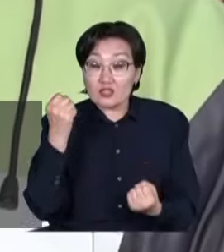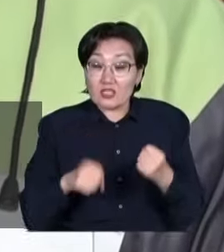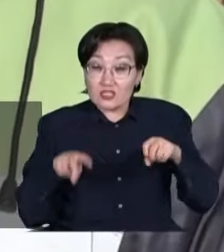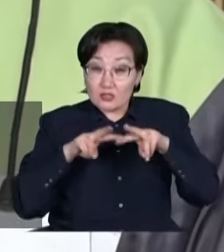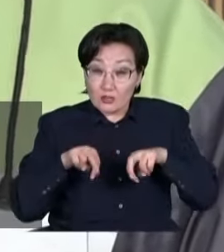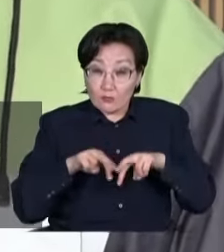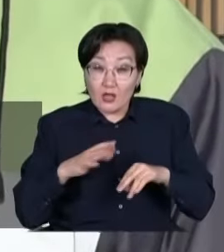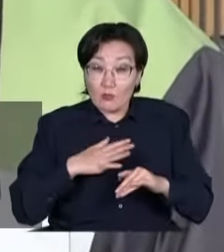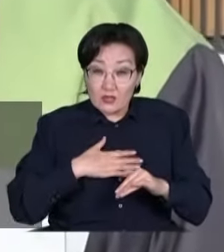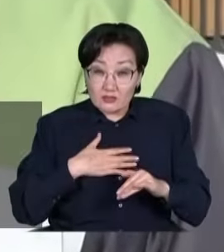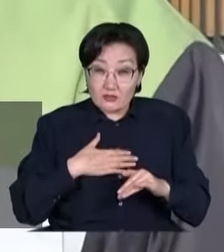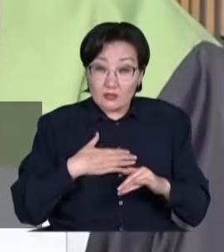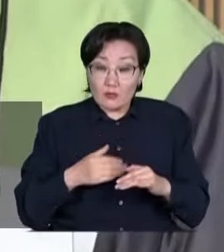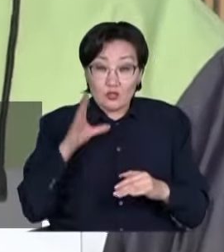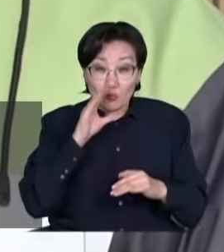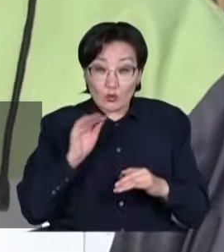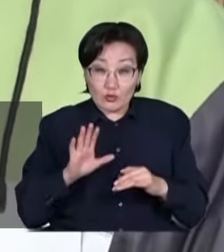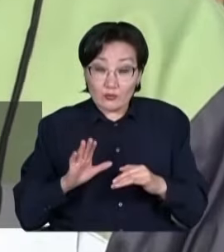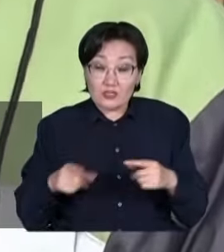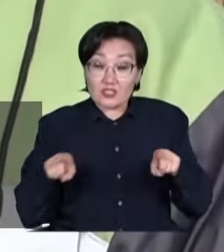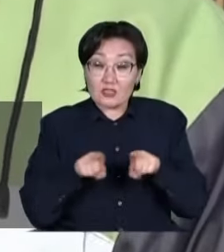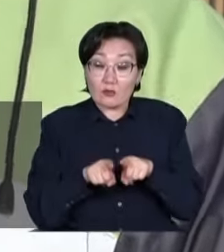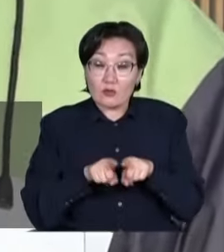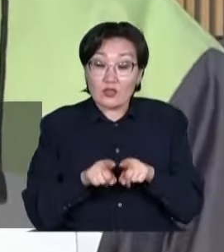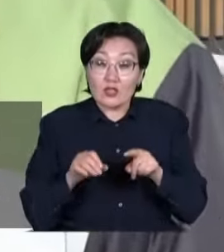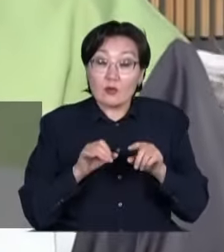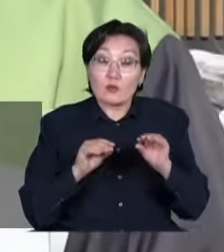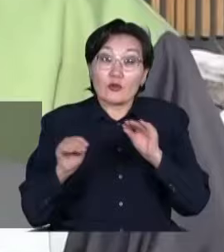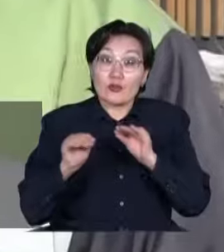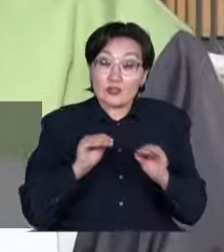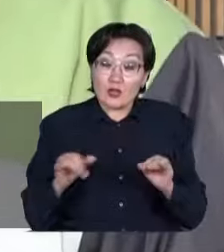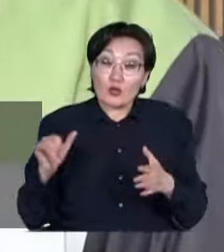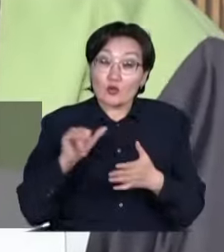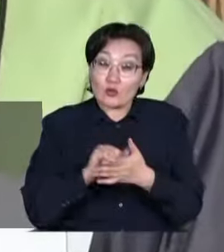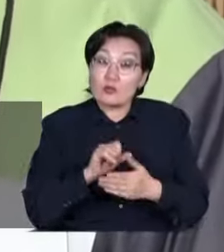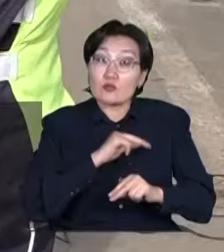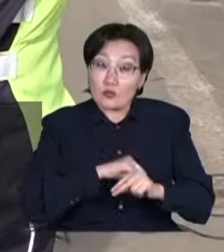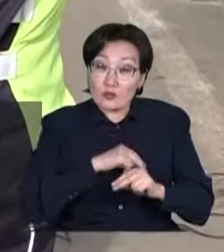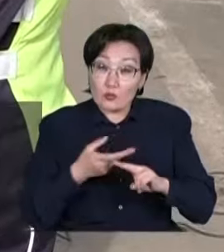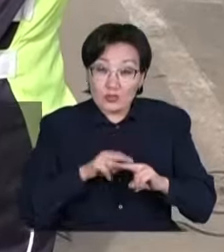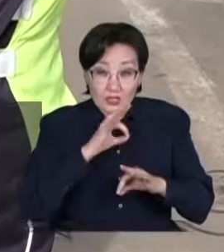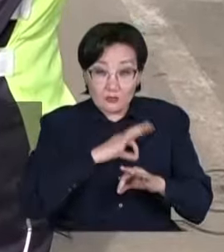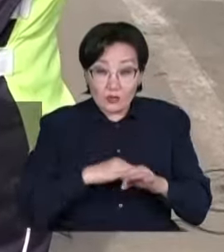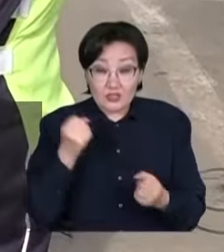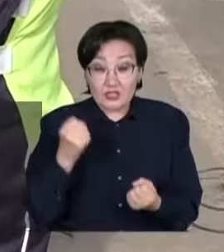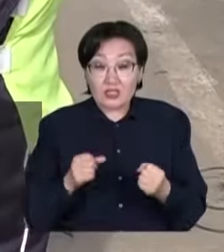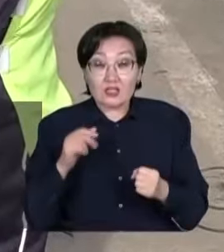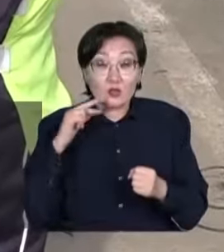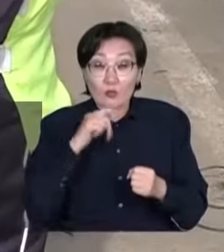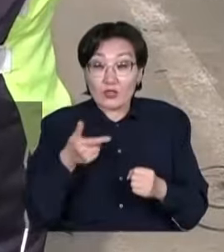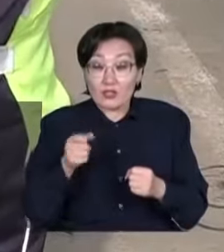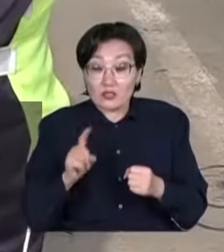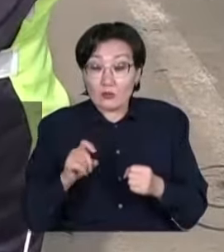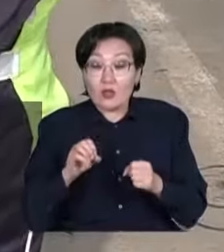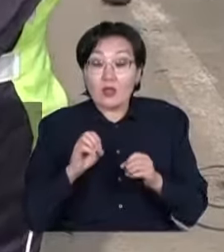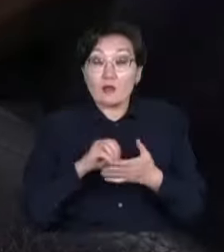тексеруге біз деген үлгере алмаймыз. Мұндай қондырғылар қойылғаны бізге өте тиімді. Көліктердің зиянды зат шығару